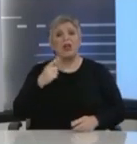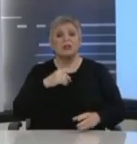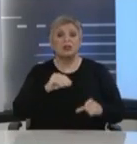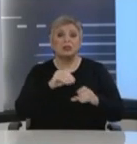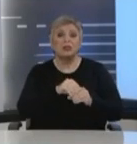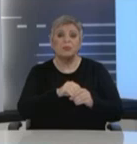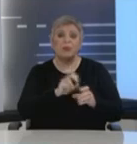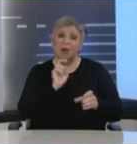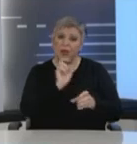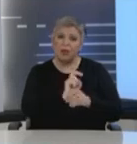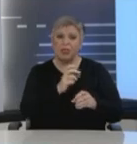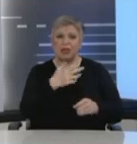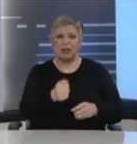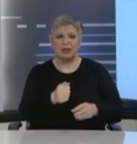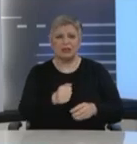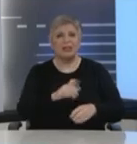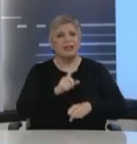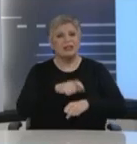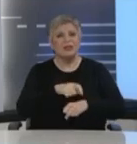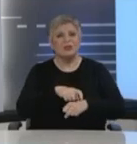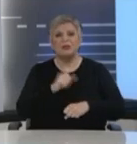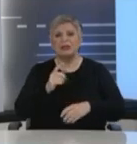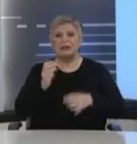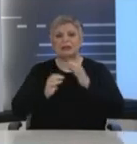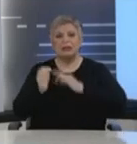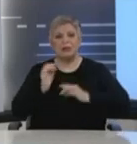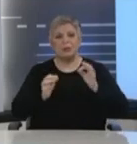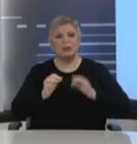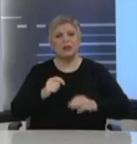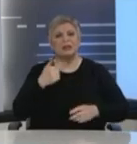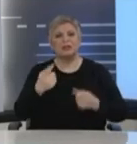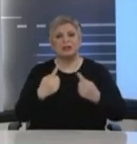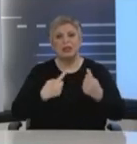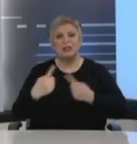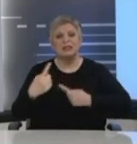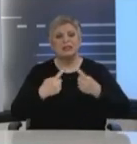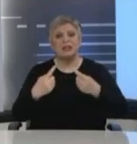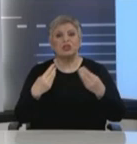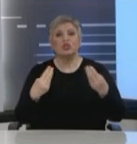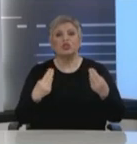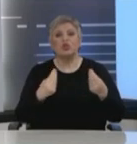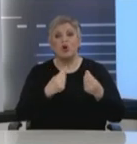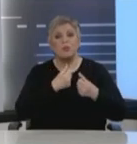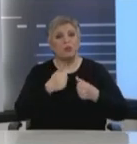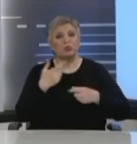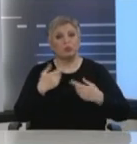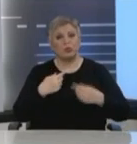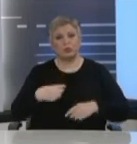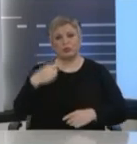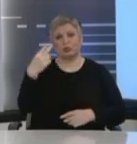πλεονάσματα. Και τώρα τι κάνετε? Το ομολογήσατε. Διαπραγματεύεστε απλώς το είδος της επιτροπίας.